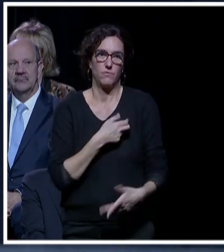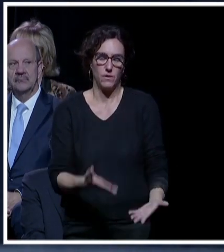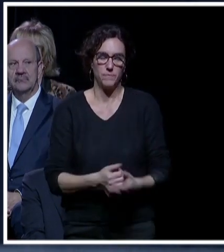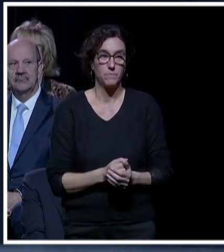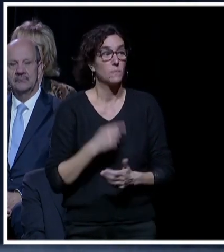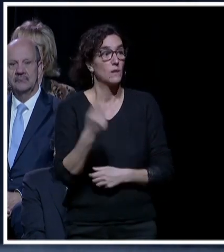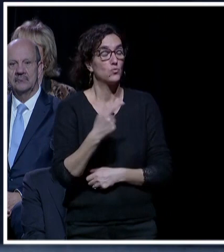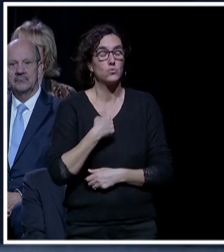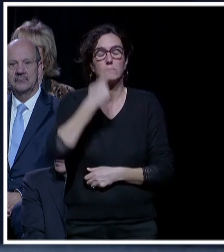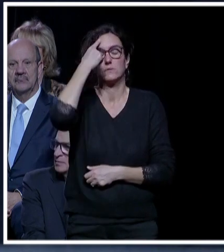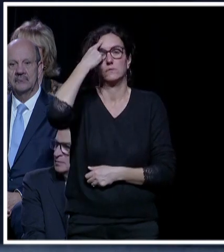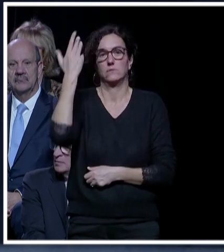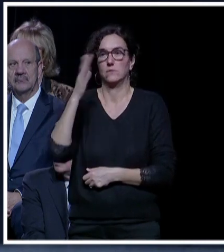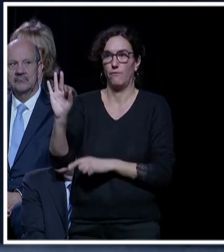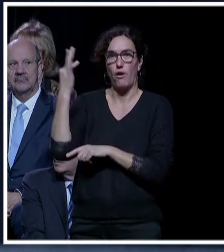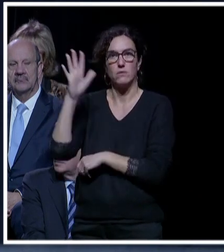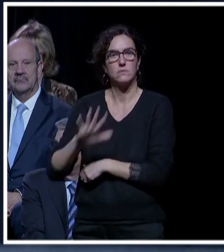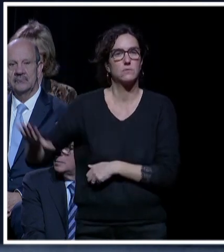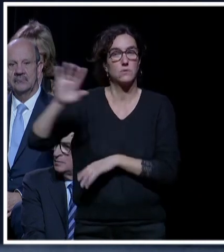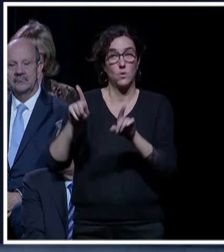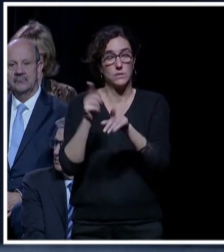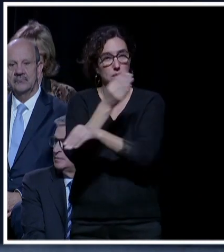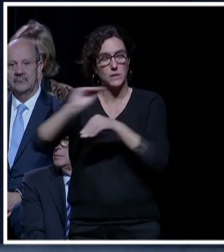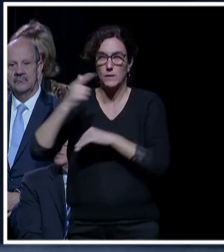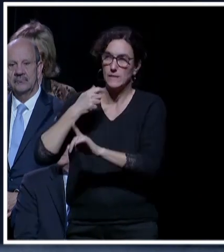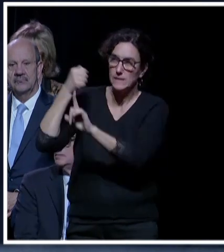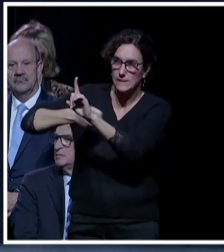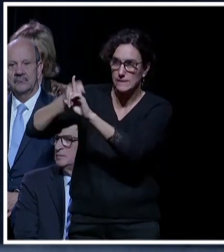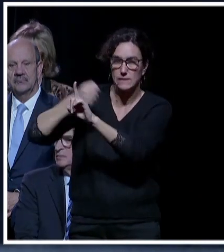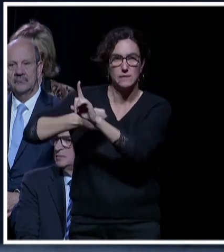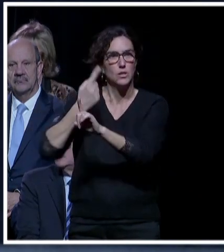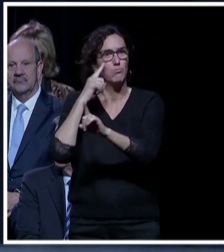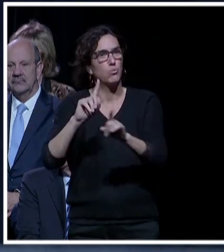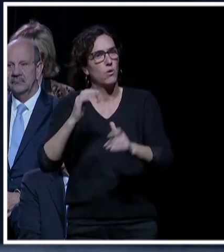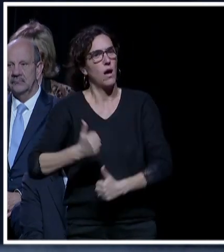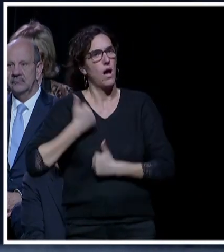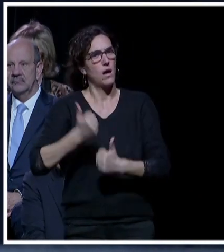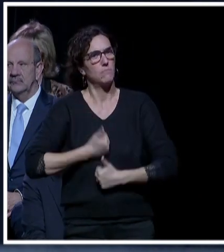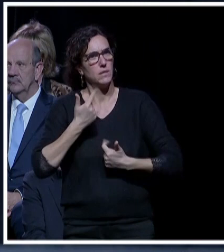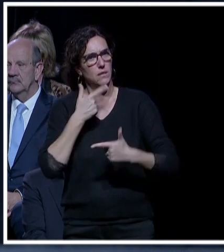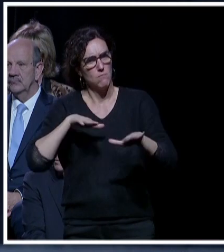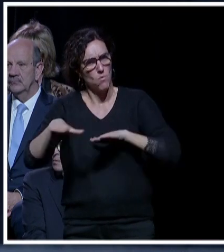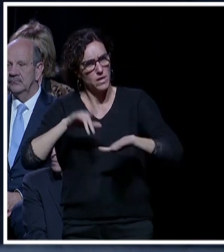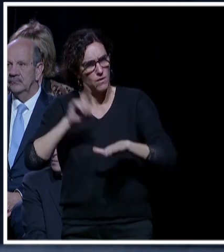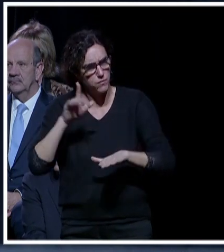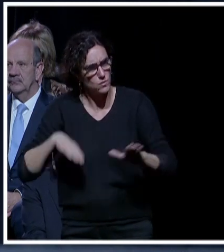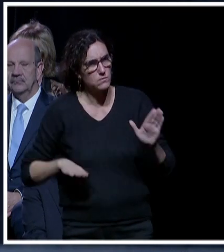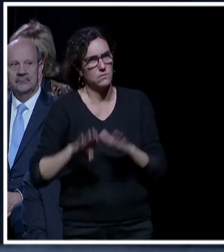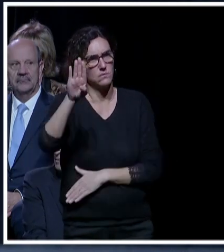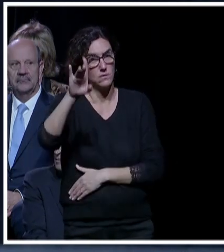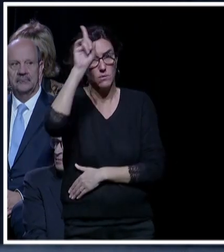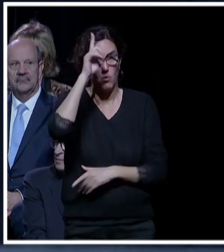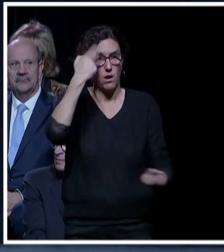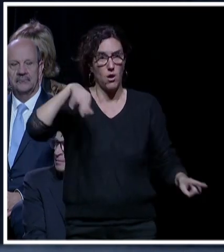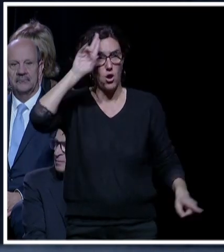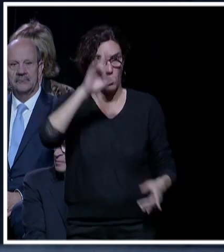sécurité que nous avons exigé une hausse plus forte des moyens de nos armées, alors que la guerre est de retour en Europe et que nous n'y sommes pas